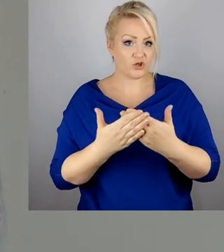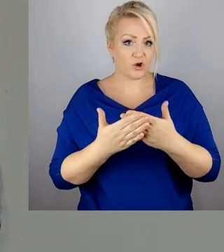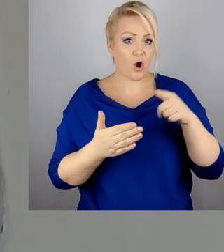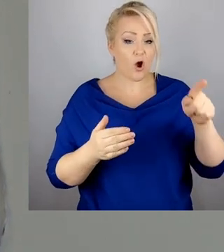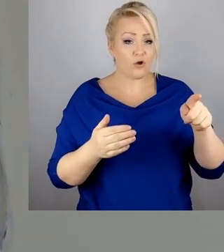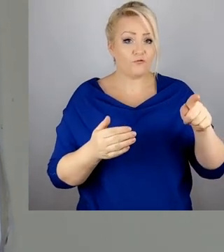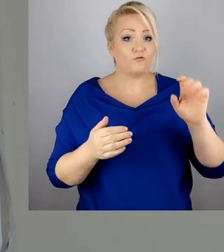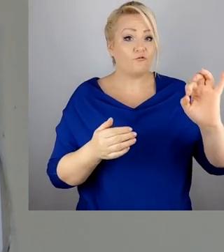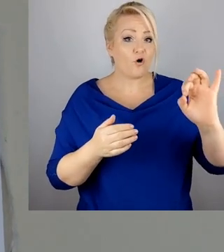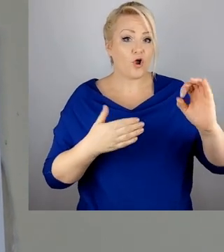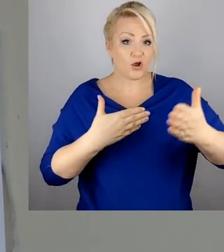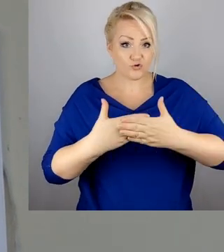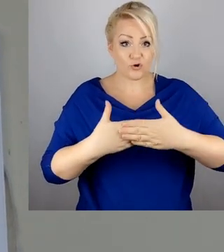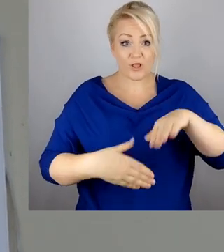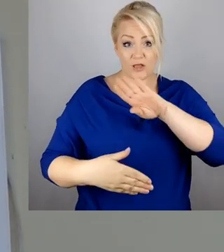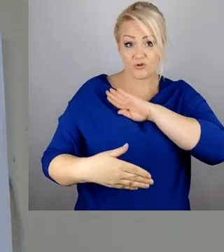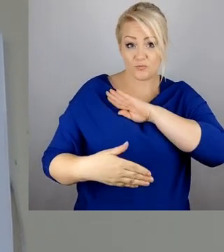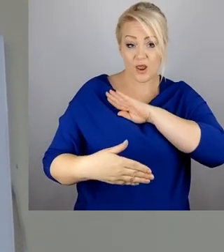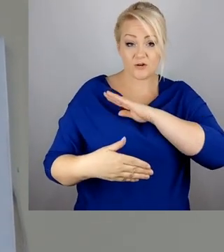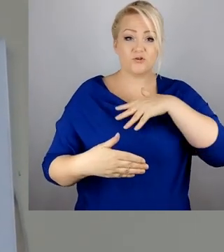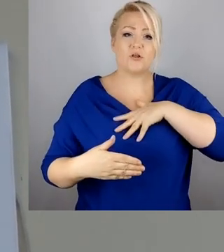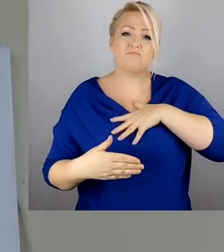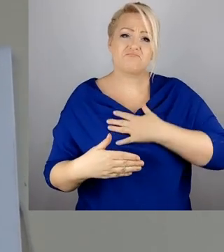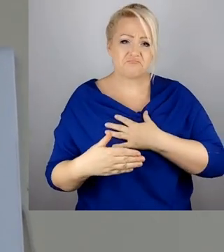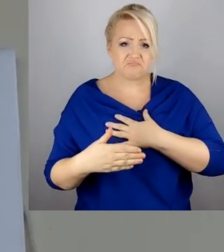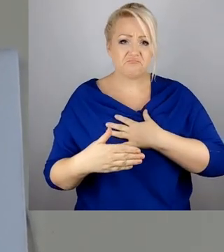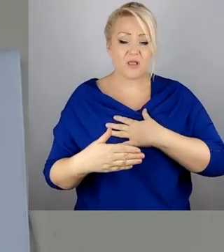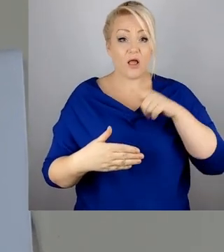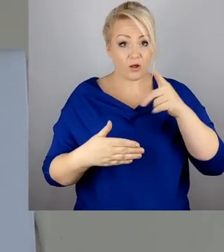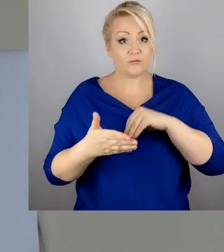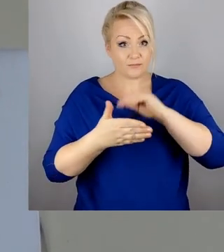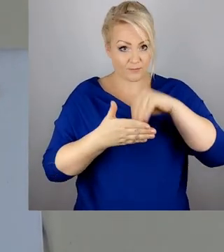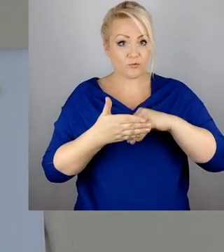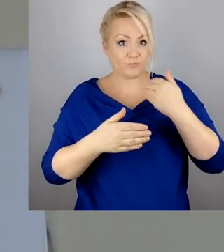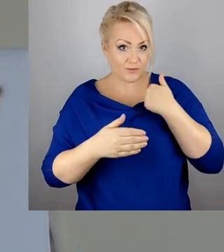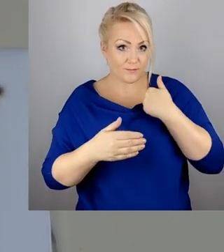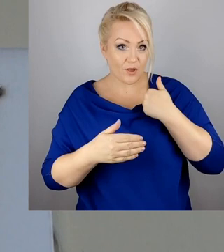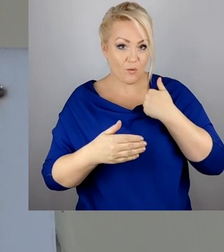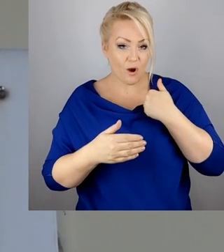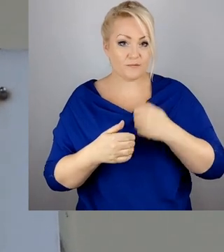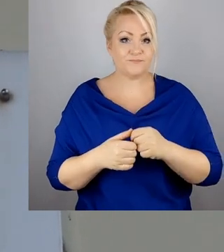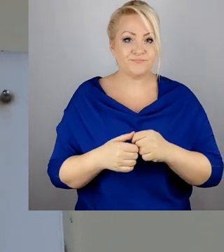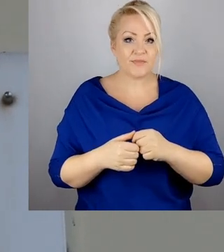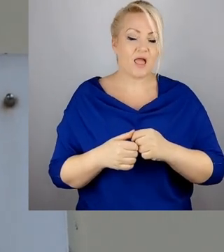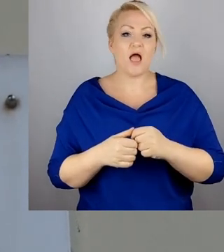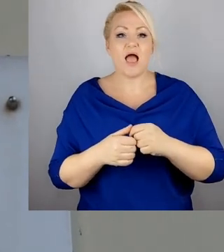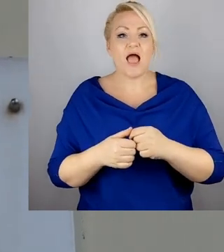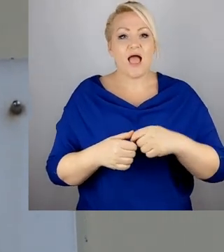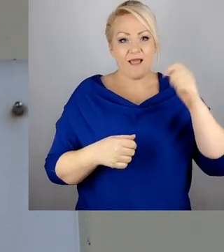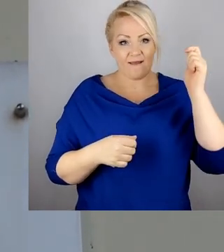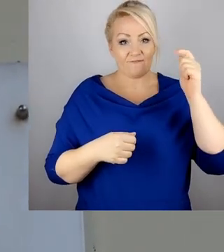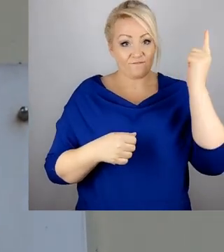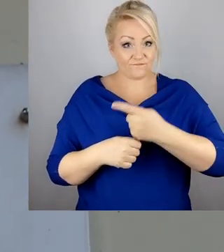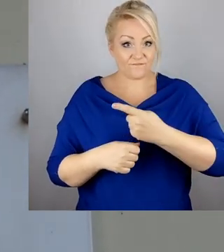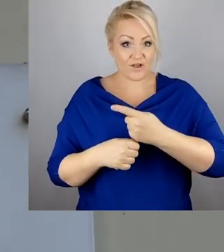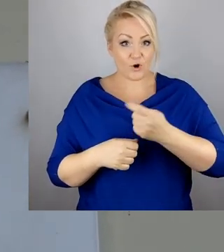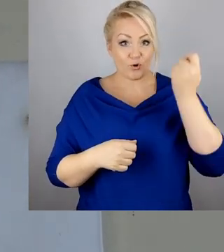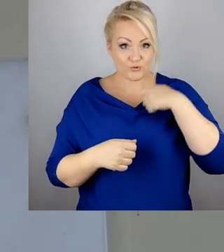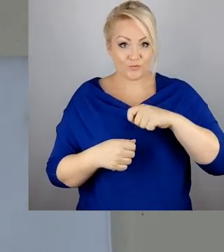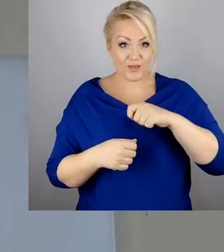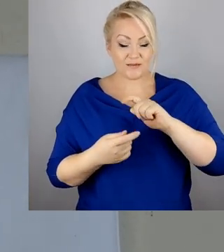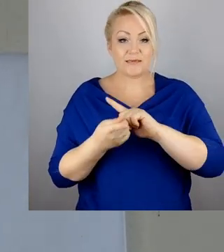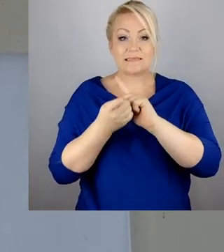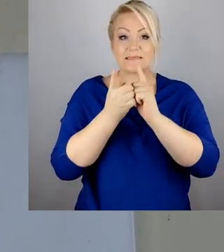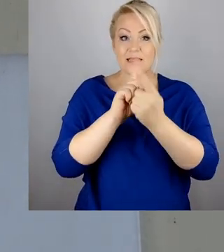Roman Sanguszko. Później wyrok śmierci został zamieniony na zesłanie na Syberię, stąd przydomek księcia, a car